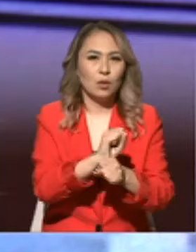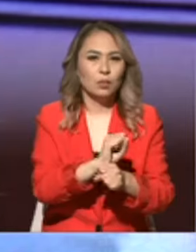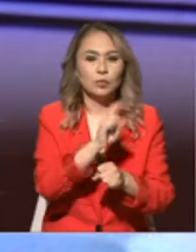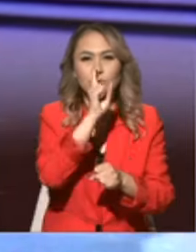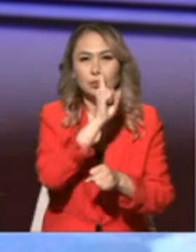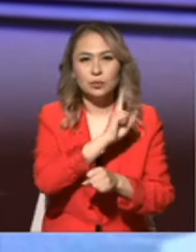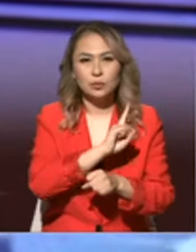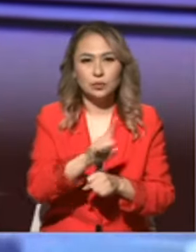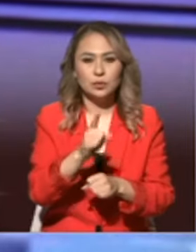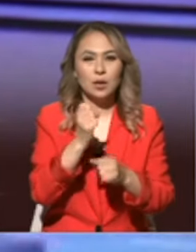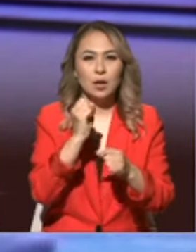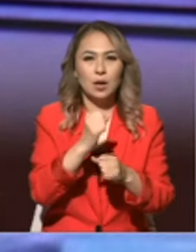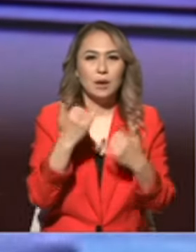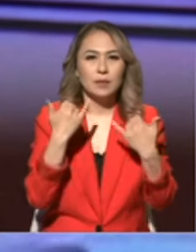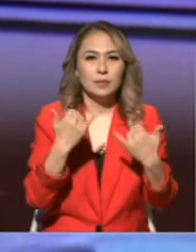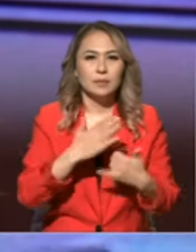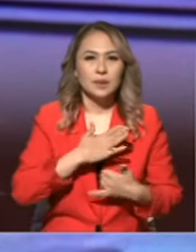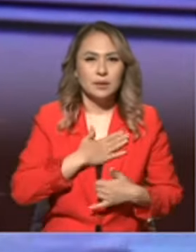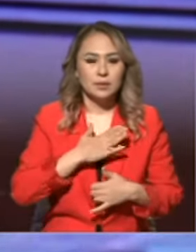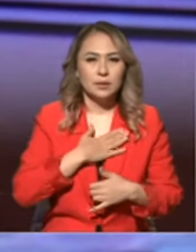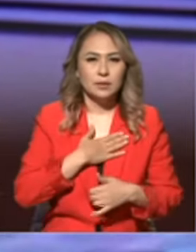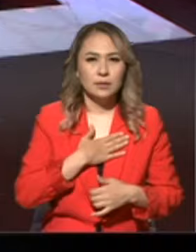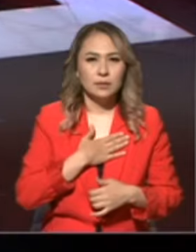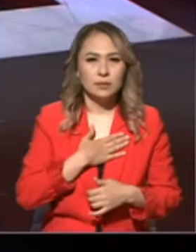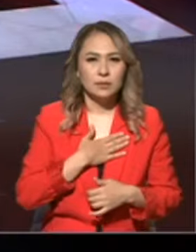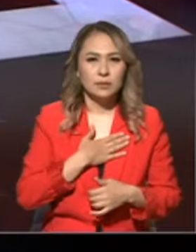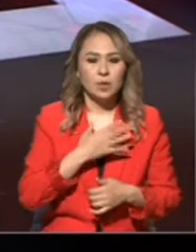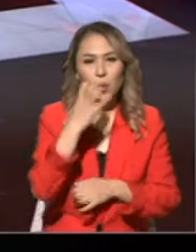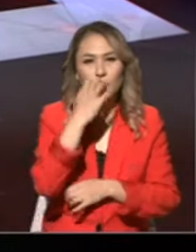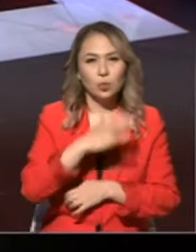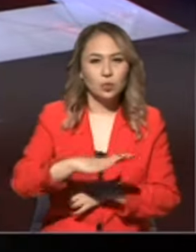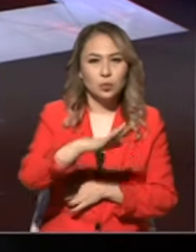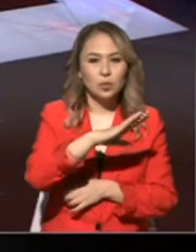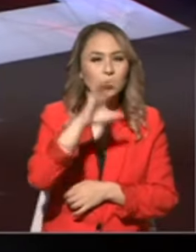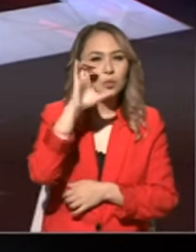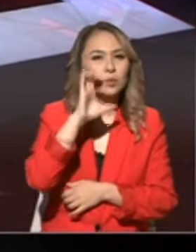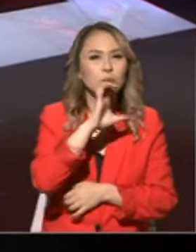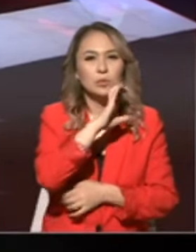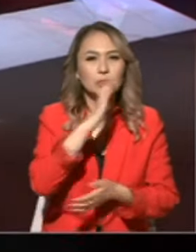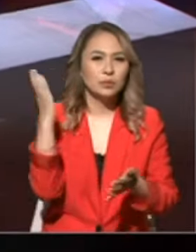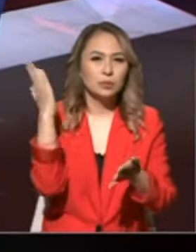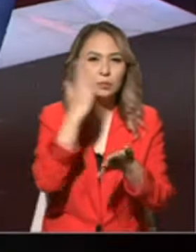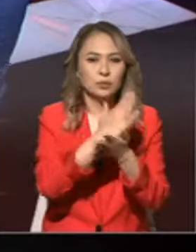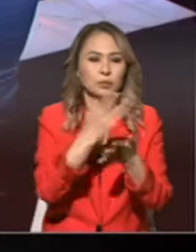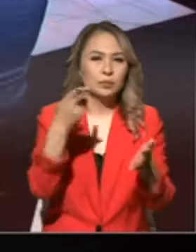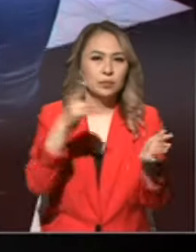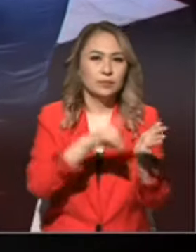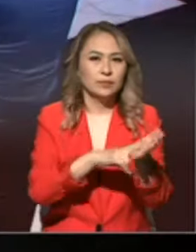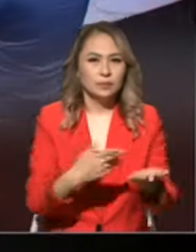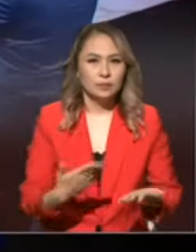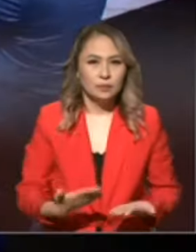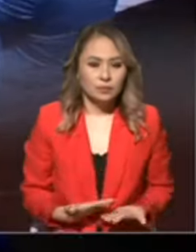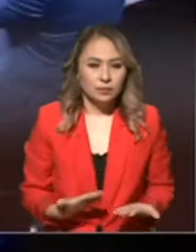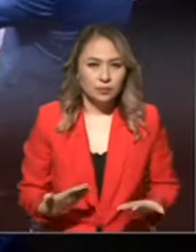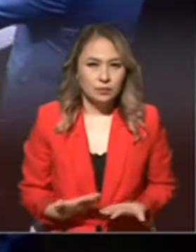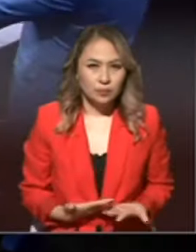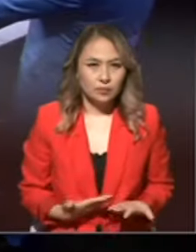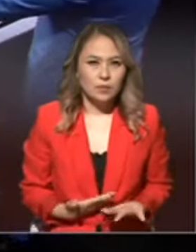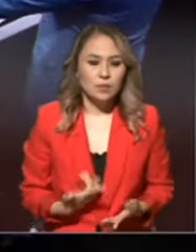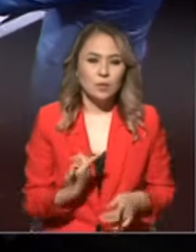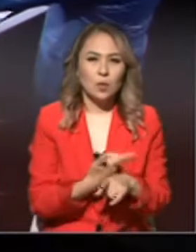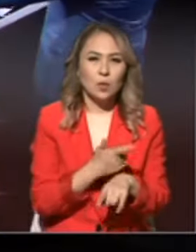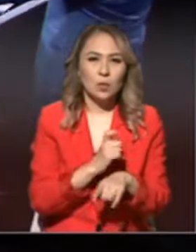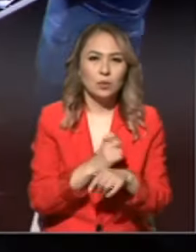үрдіс. Ал жаңағы бізден жаңағы оңтүстіктен солтүстікке қоныс аудару мәселесі бойынша бұл өте